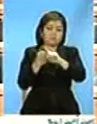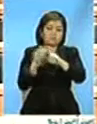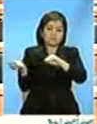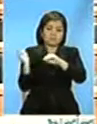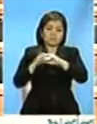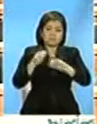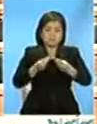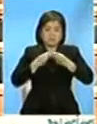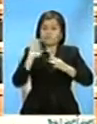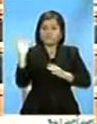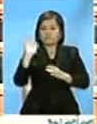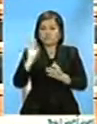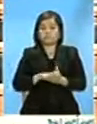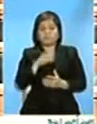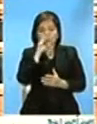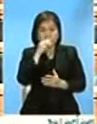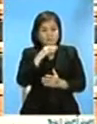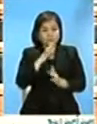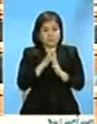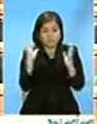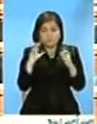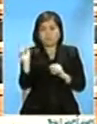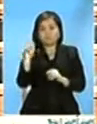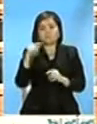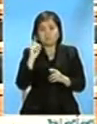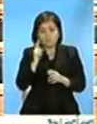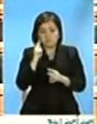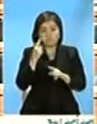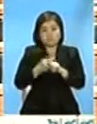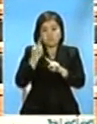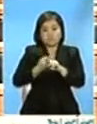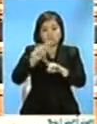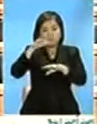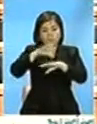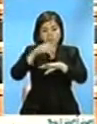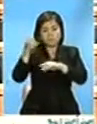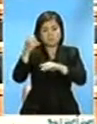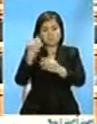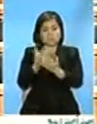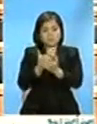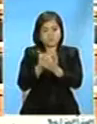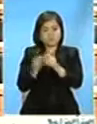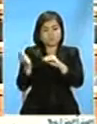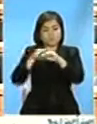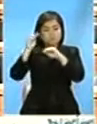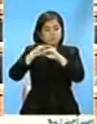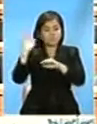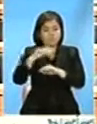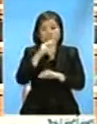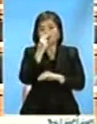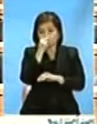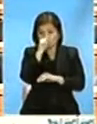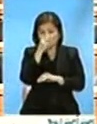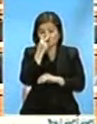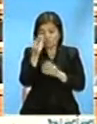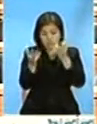ท่านประธานซึ่งไม่อยากจะพูดเยอะผมจึงไม่อยากให้นักการเมืองได้เงินเยอะหรอกครับแต่ท่านลองชั่งน้ำหนักครับสว.